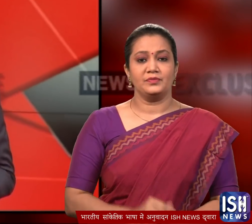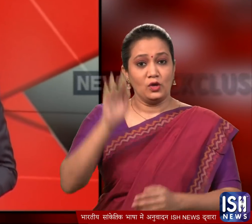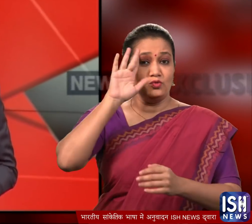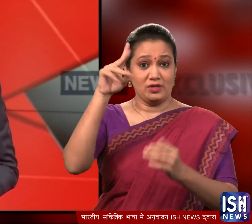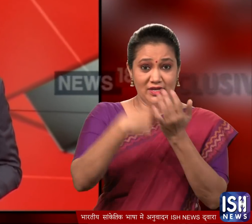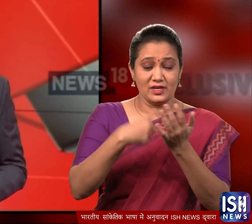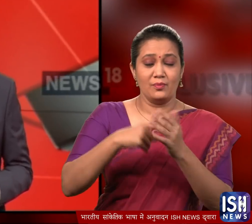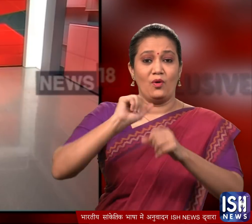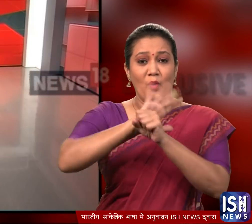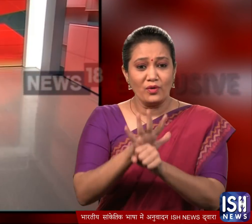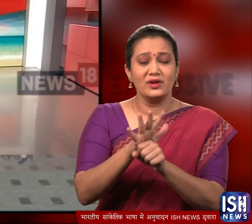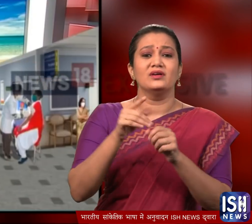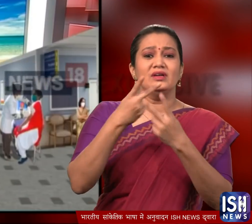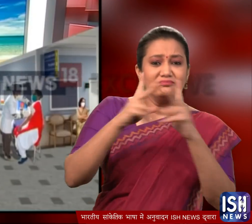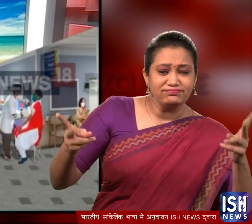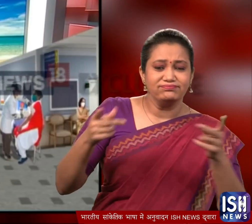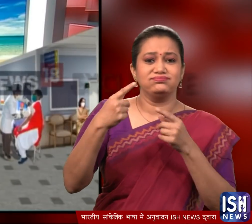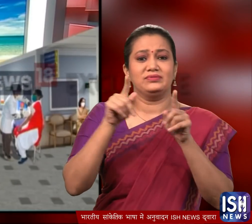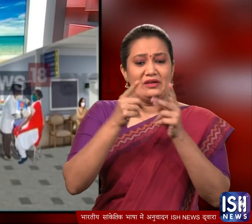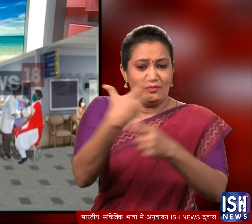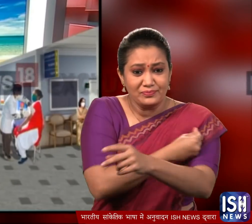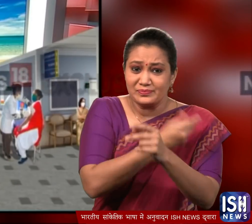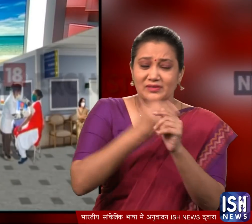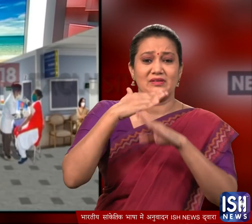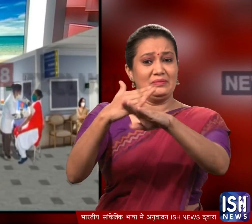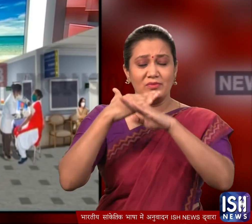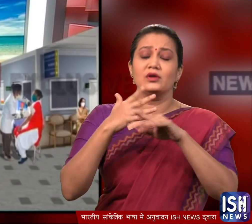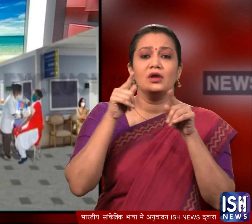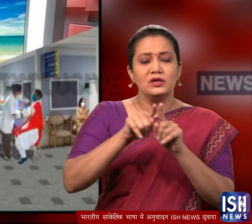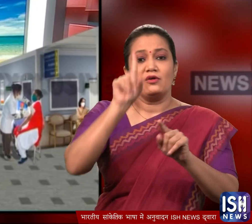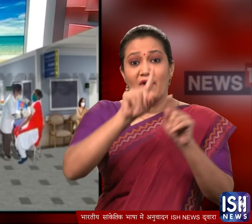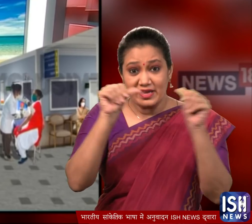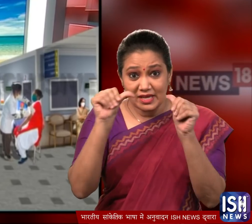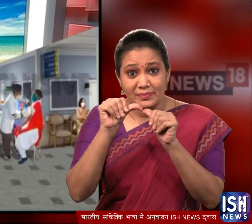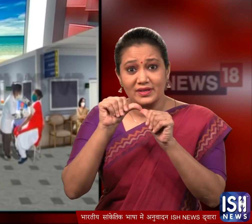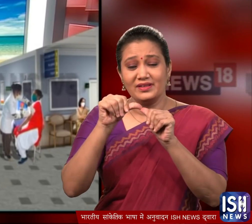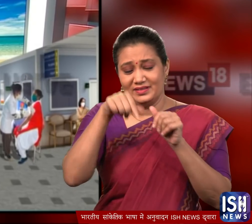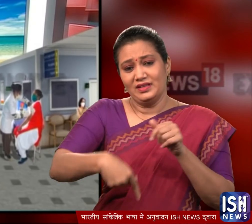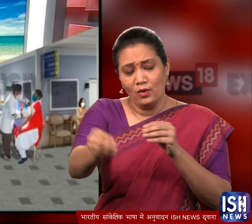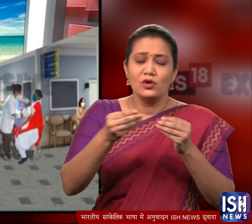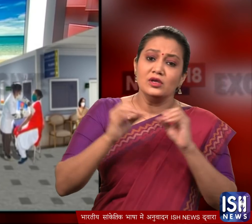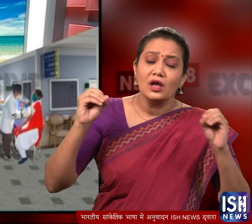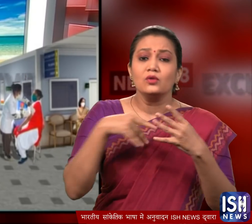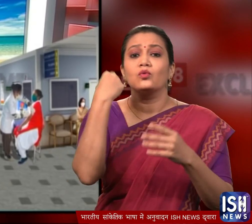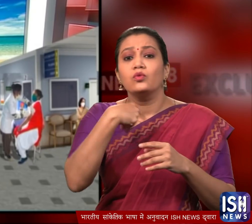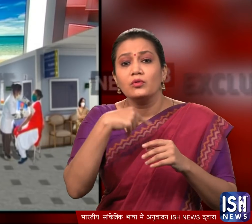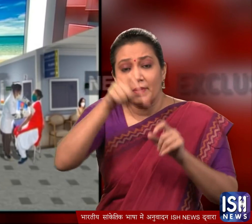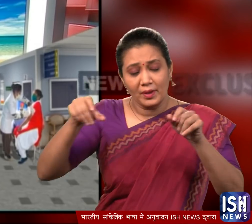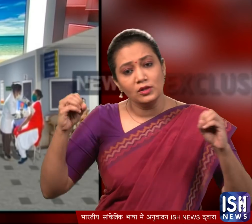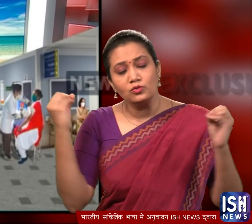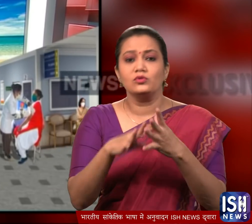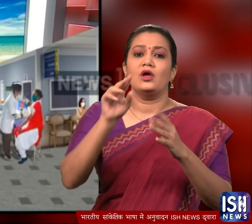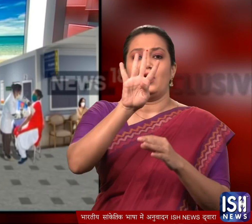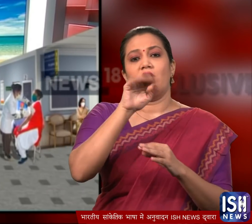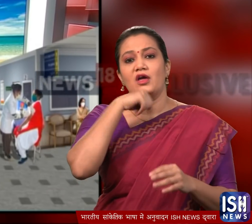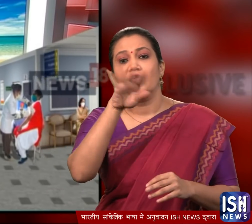की रवि सिंह की रिपोर्ट है कि कोरोना के खिलाफ देश भर में चल रहे अभियान के तहत 1 अप्रैल से वो लोग भी कोरोना वैक्सीन लगवा सकेंगे